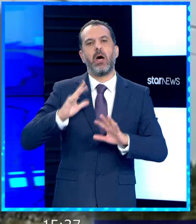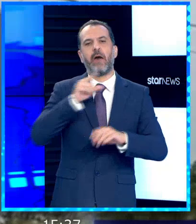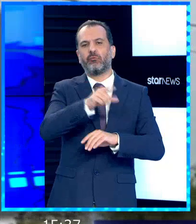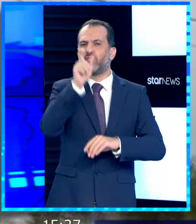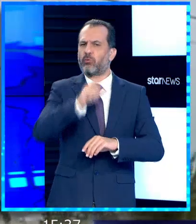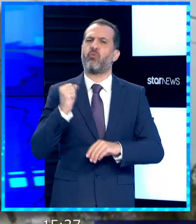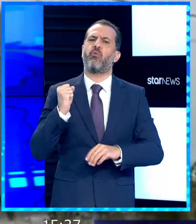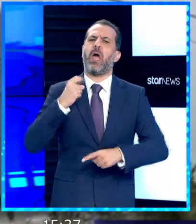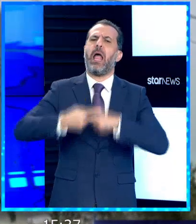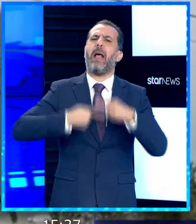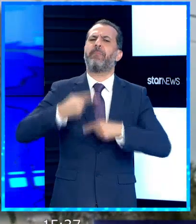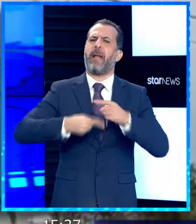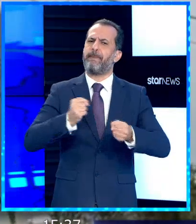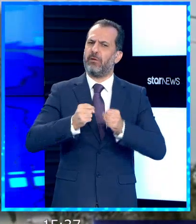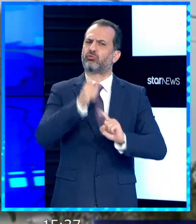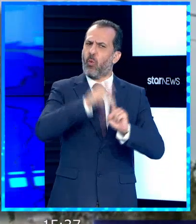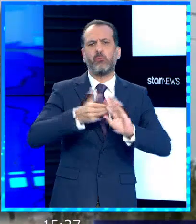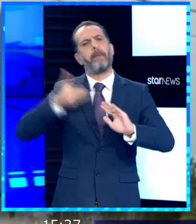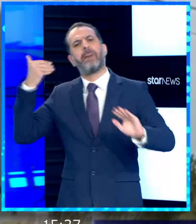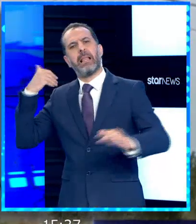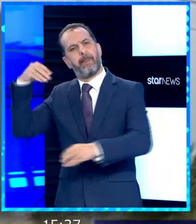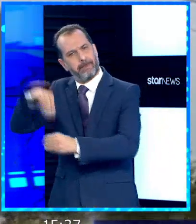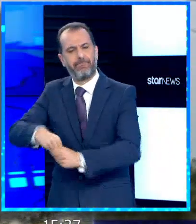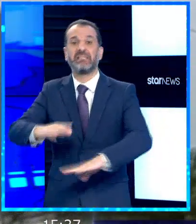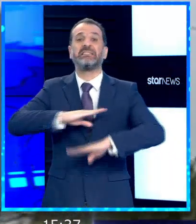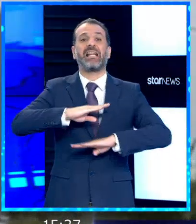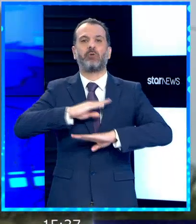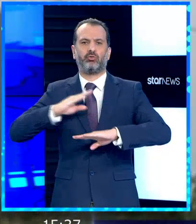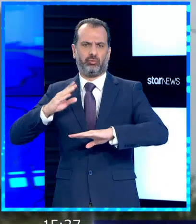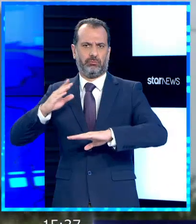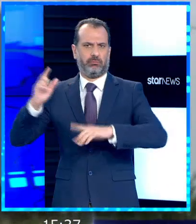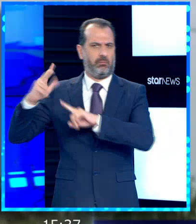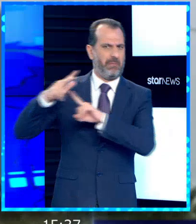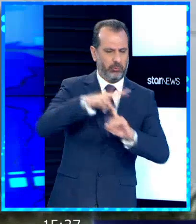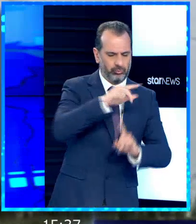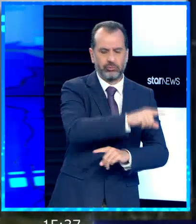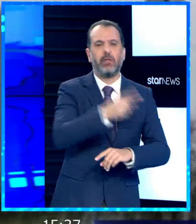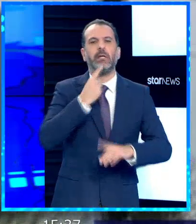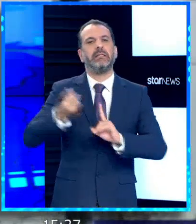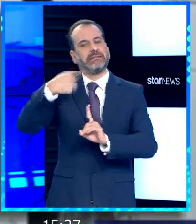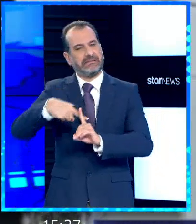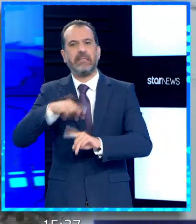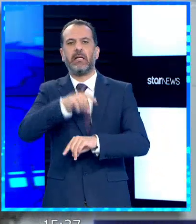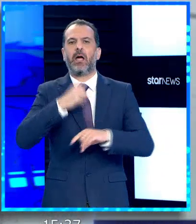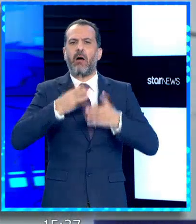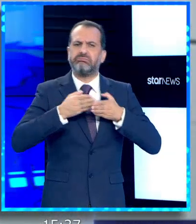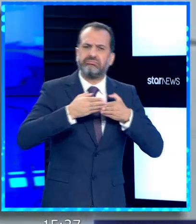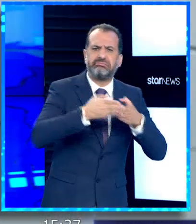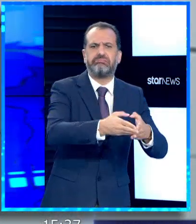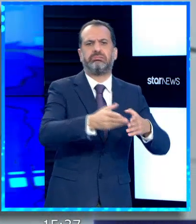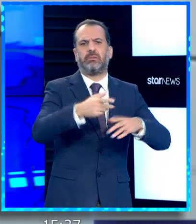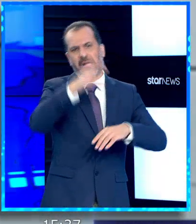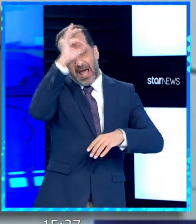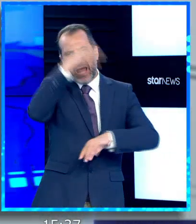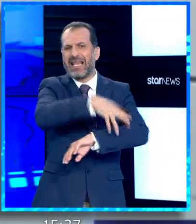πολύ έμπειρο πιλότο, με προϋπηρεσία μάλιστα στις ένοπλες δυνάμεις, ενώ αυτή τη στιγμή στο σημείο έχουν σπεύσει ισχυρές δυνάμεις του